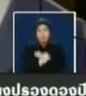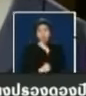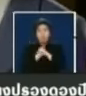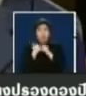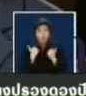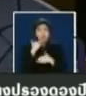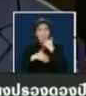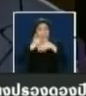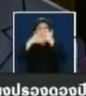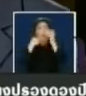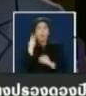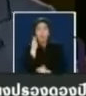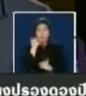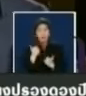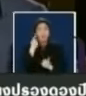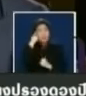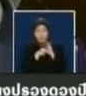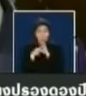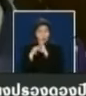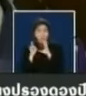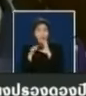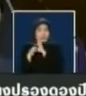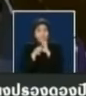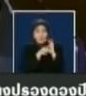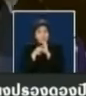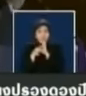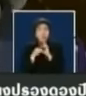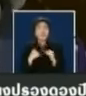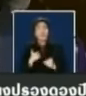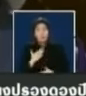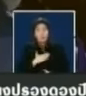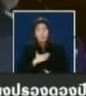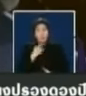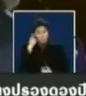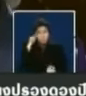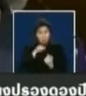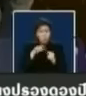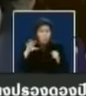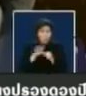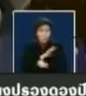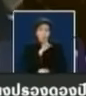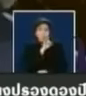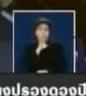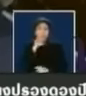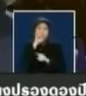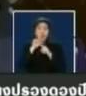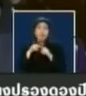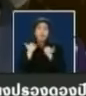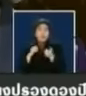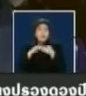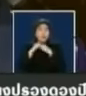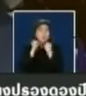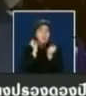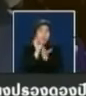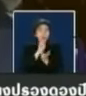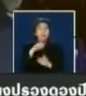ใหม่ปี2555โดยขอให้เป็นปีแห่งรอยยิ้มและก้าวสู่ความสามัคคีปองดองหลังจากที่ได้ผ่านพ้นฝันร้าย